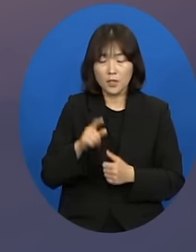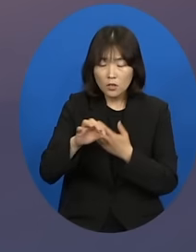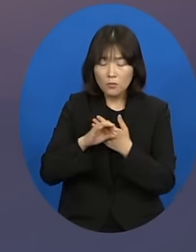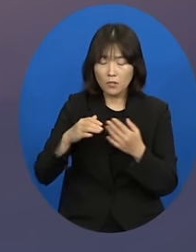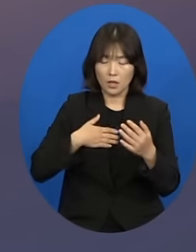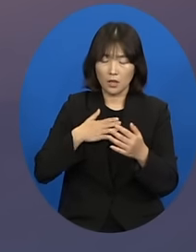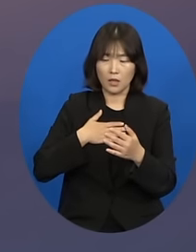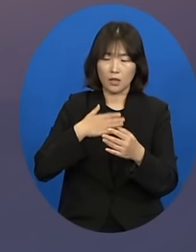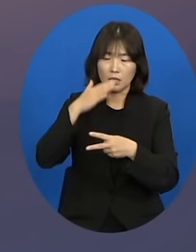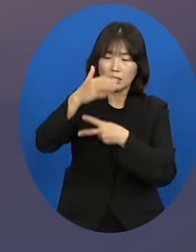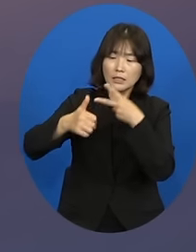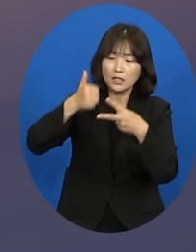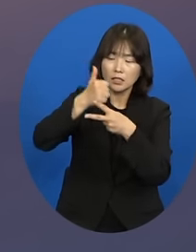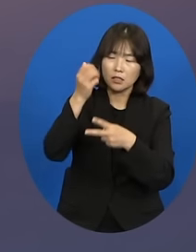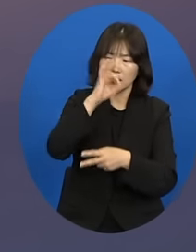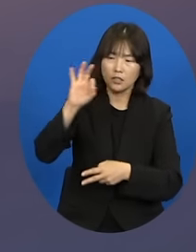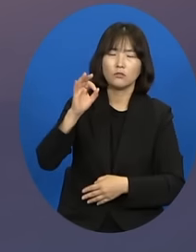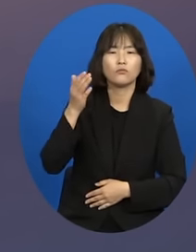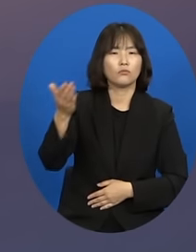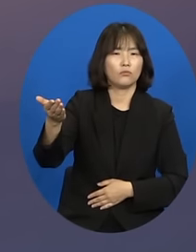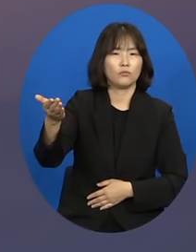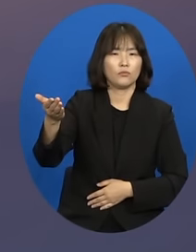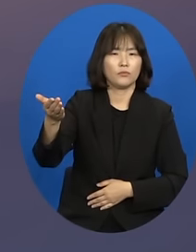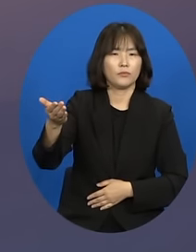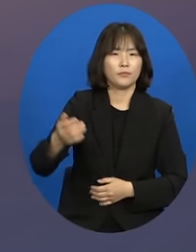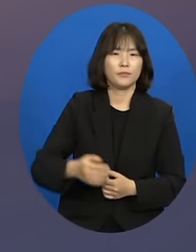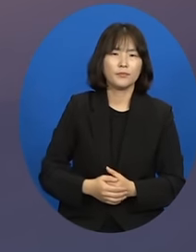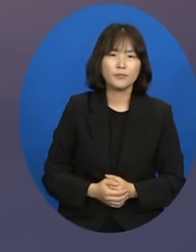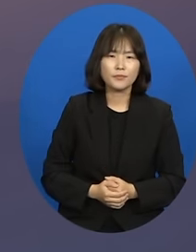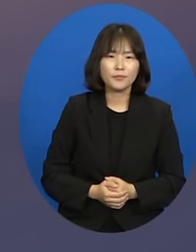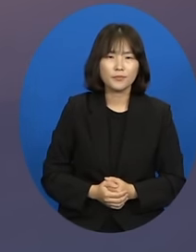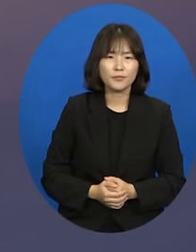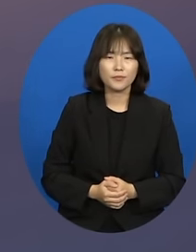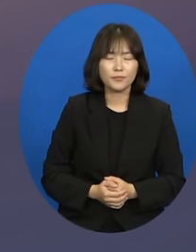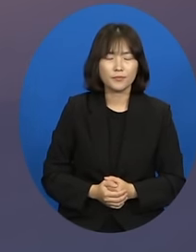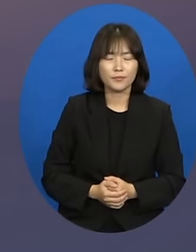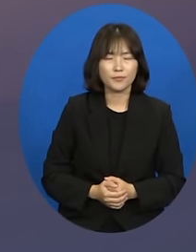주겠다. 우리 하나님